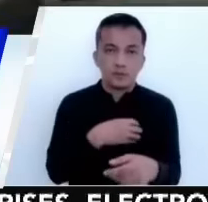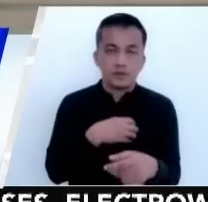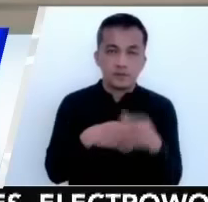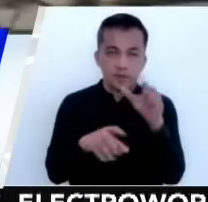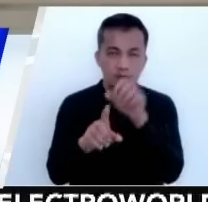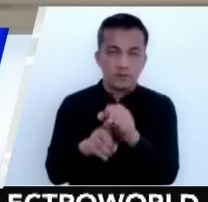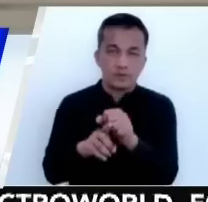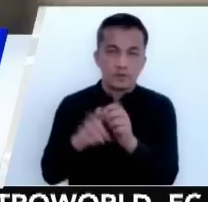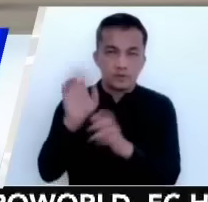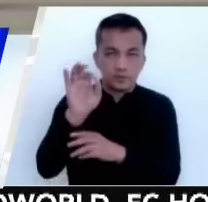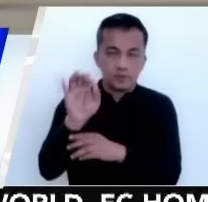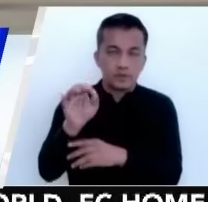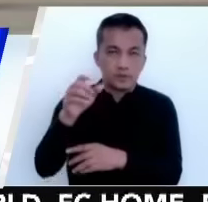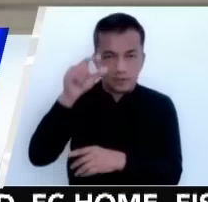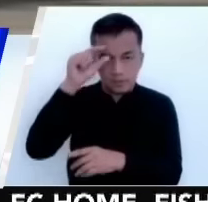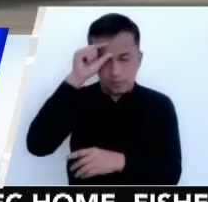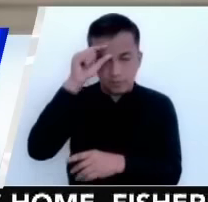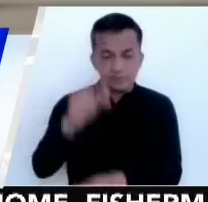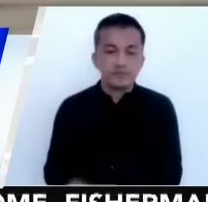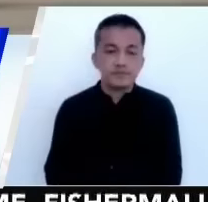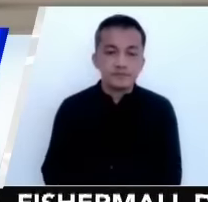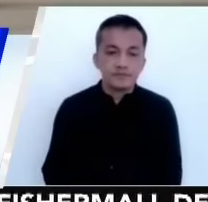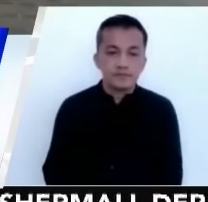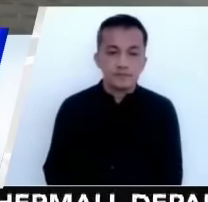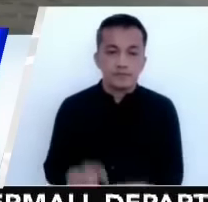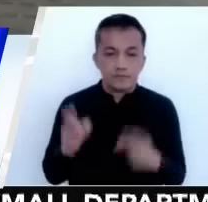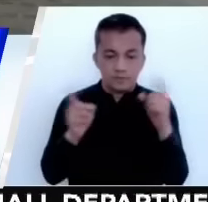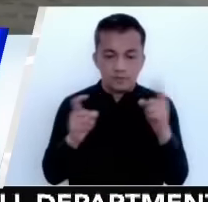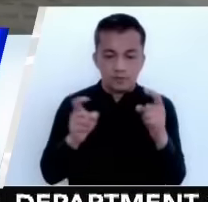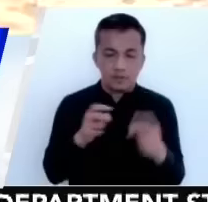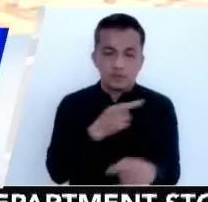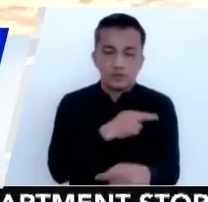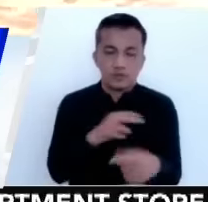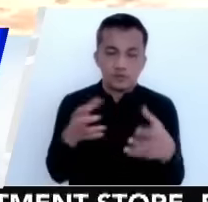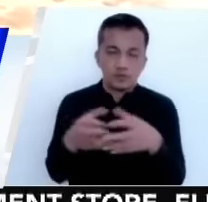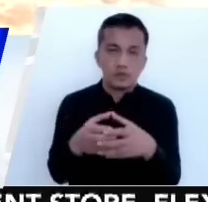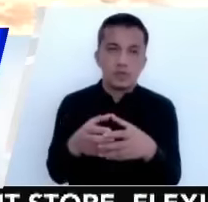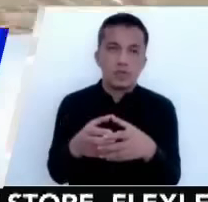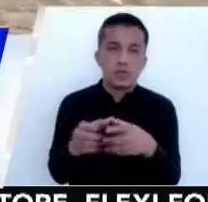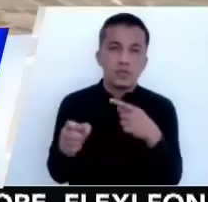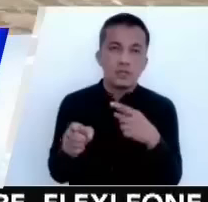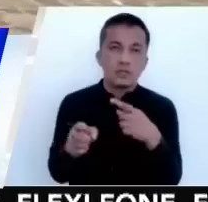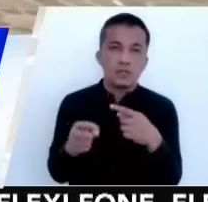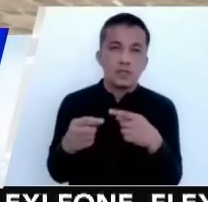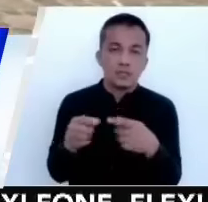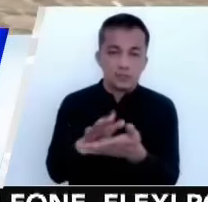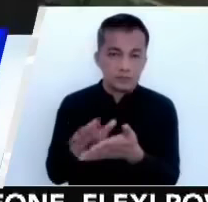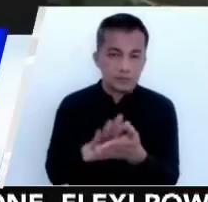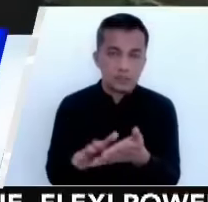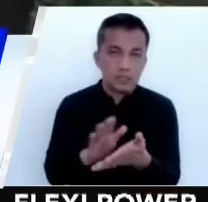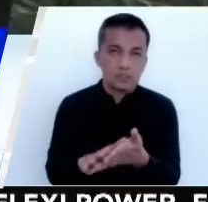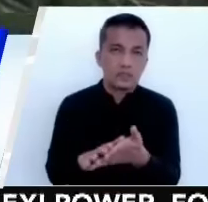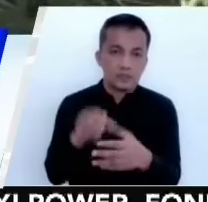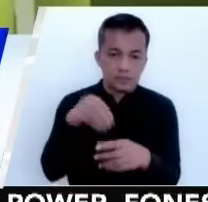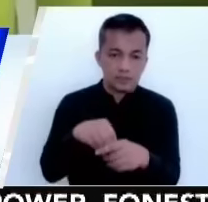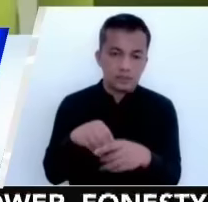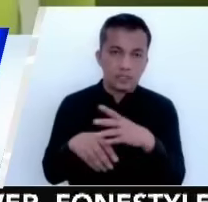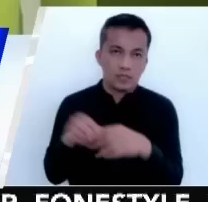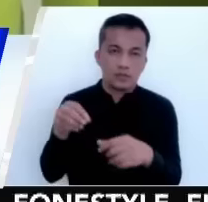Apollo Quibuloy. Kontrolado na ng religious group ang mga gate at nilinis na rin nila ang loob at labas ng